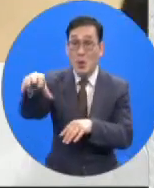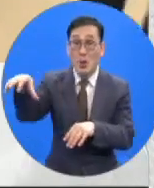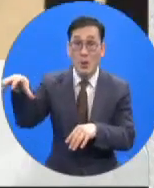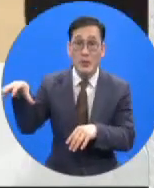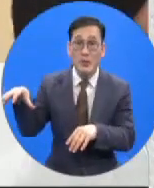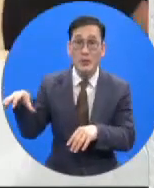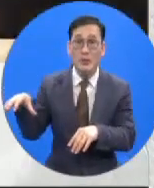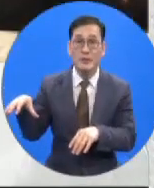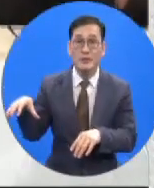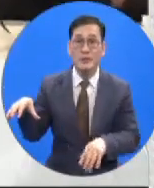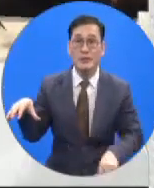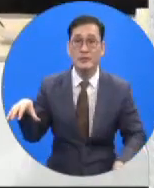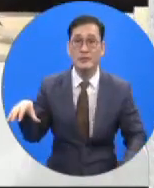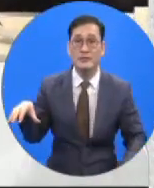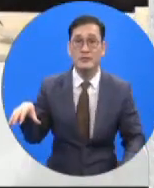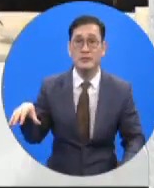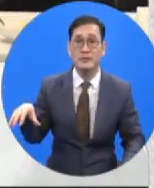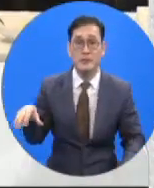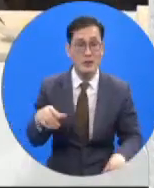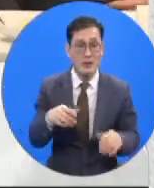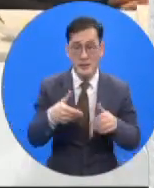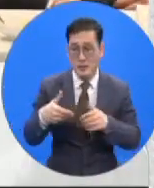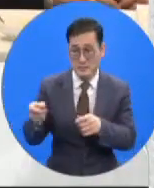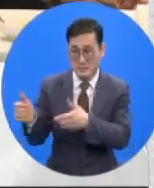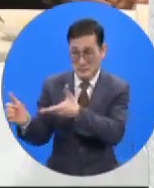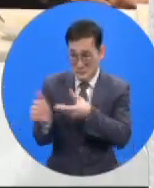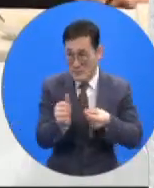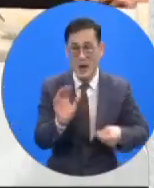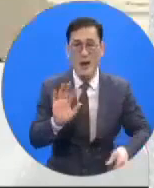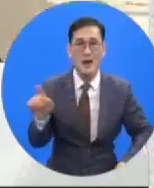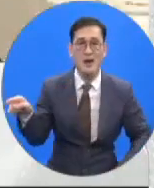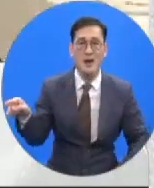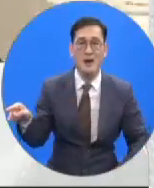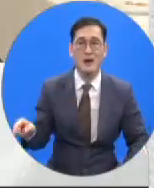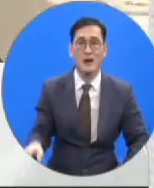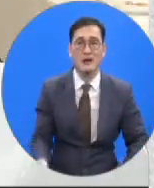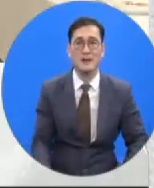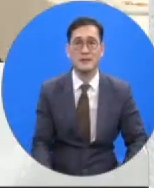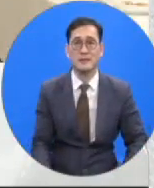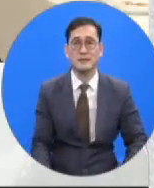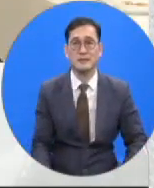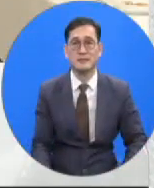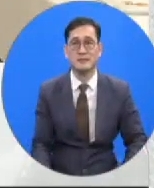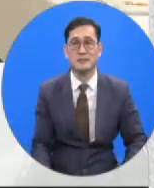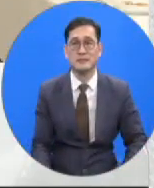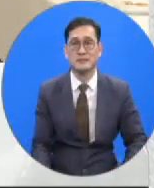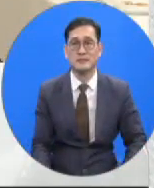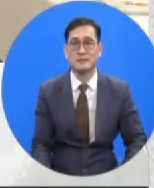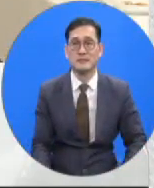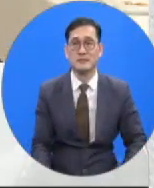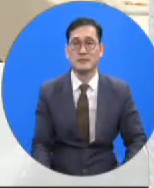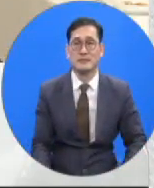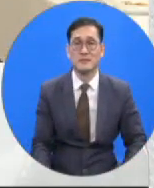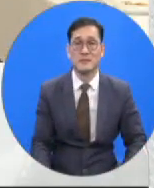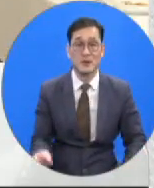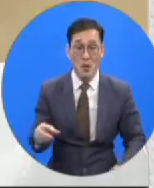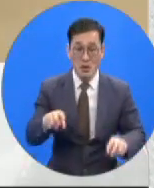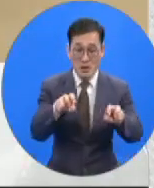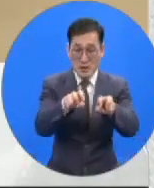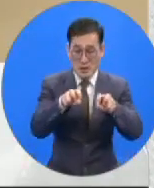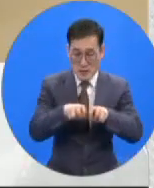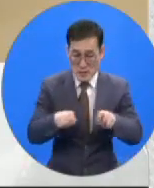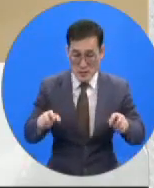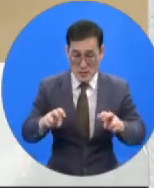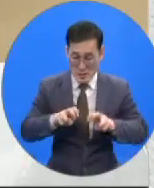모임들 저 장소가 바로 우리 스튜디오에서 100m 도 안 되는 장소에 왔습니까 a 가 저가 다 붙어 있는 저는 장소에서 일을 한다는게